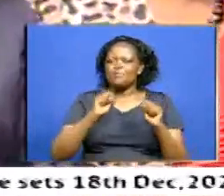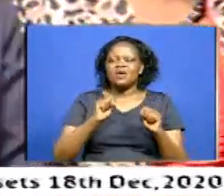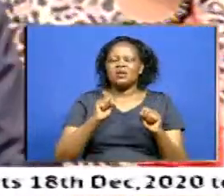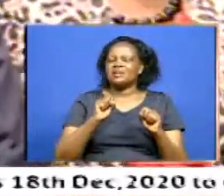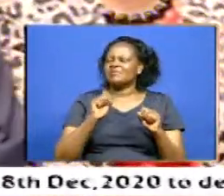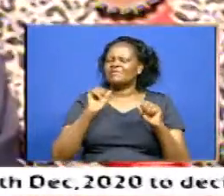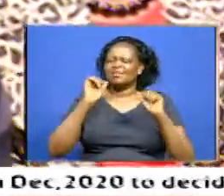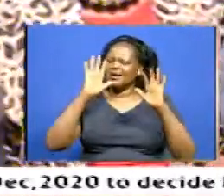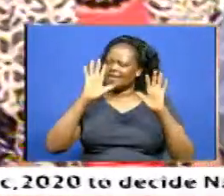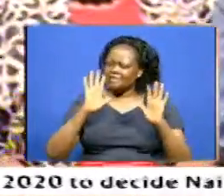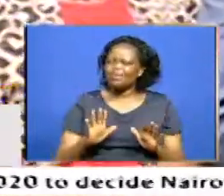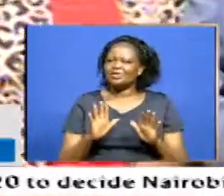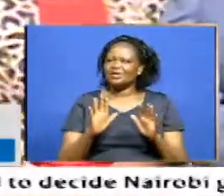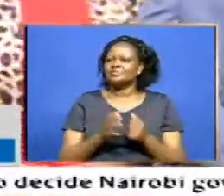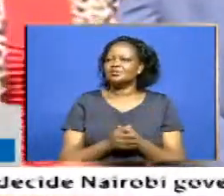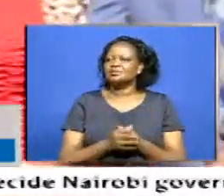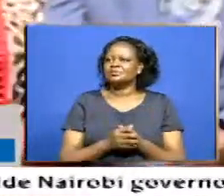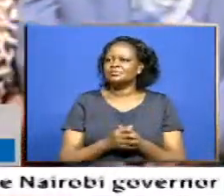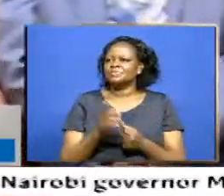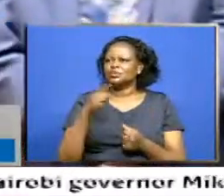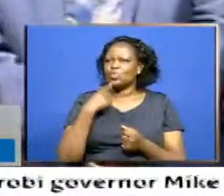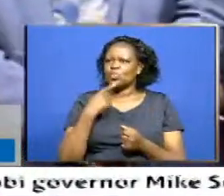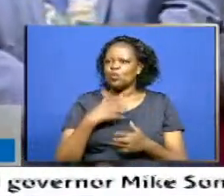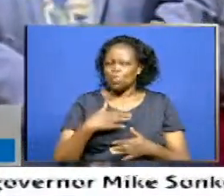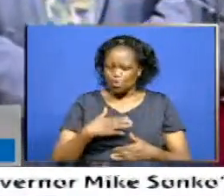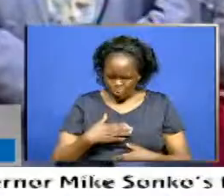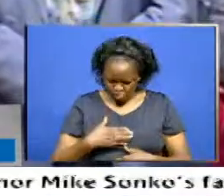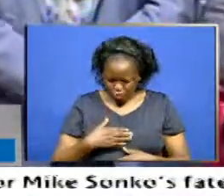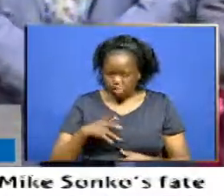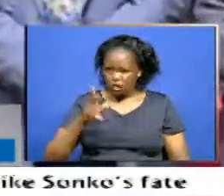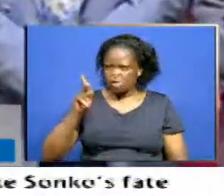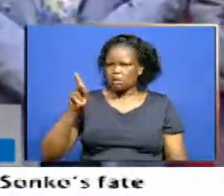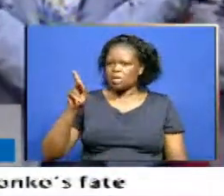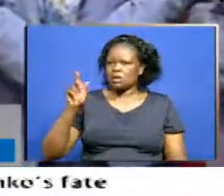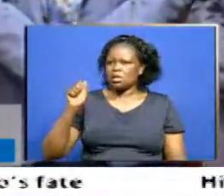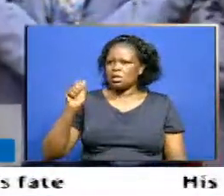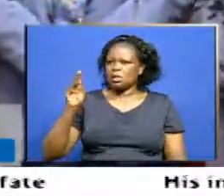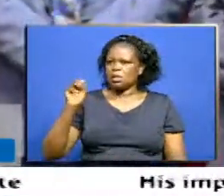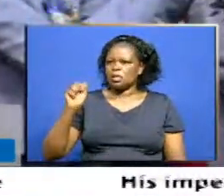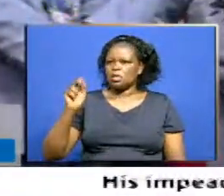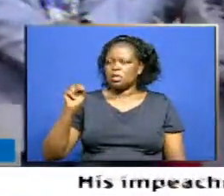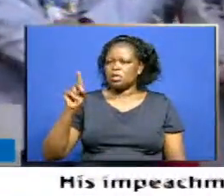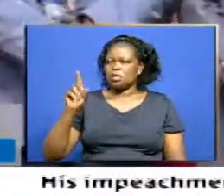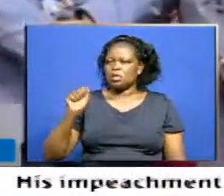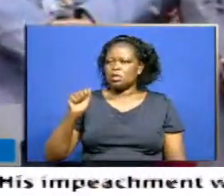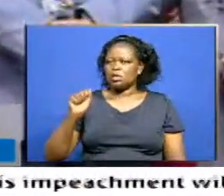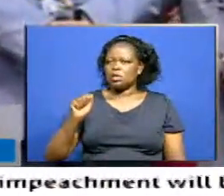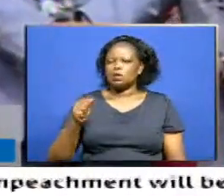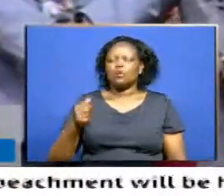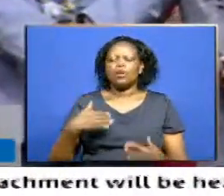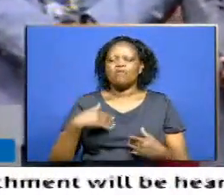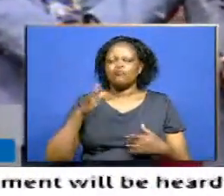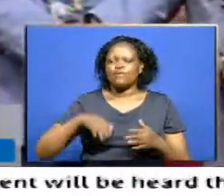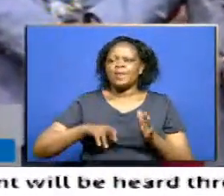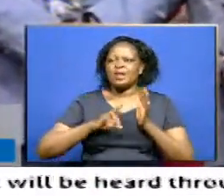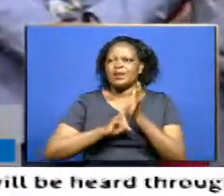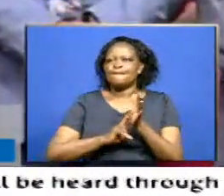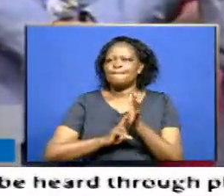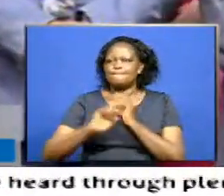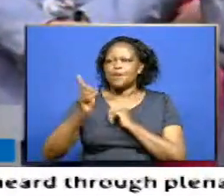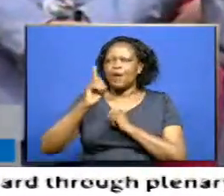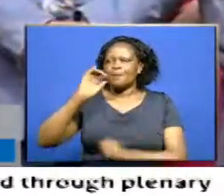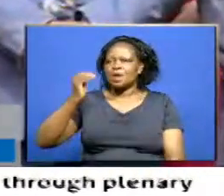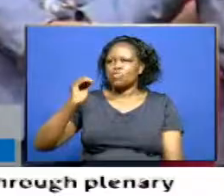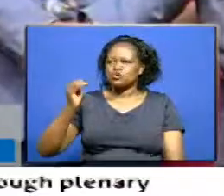mpaka hizi vitu imepatikana, Honorable Commander. Tuko hapa na women rep wetu wa hapa Nairobi